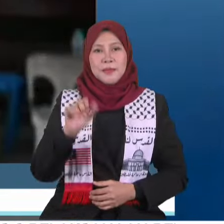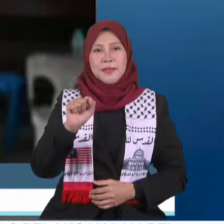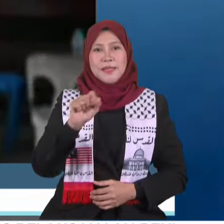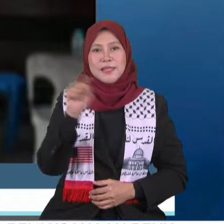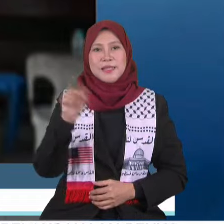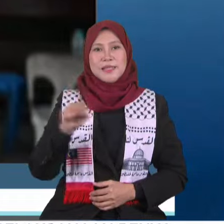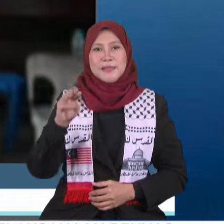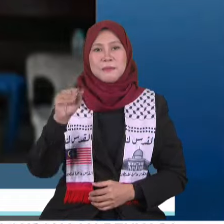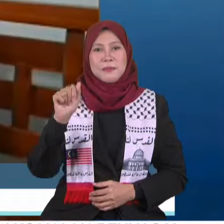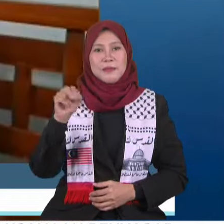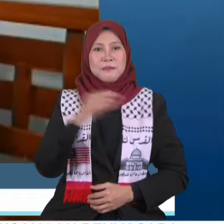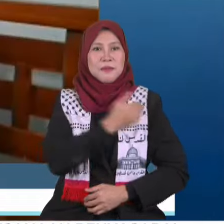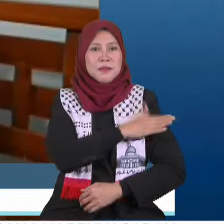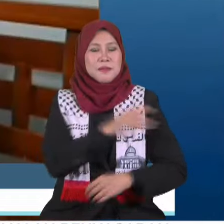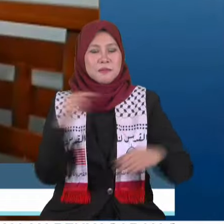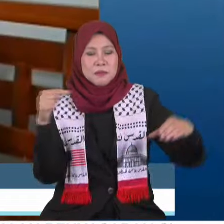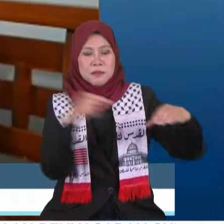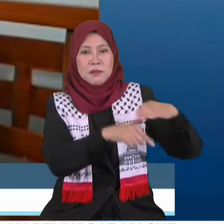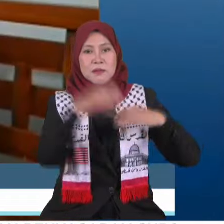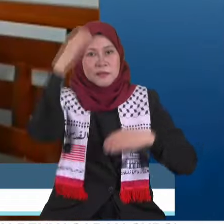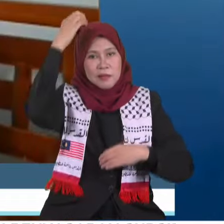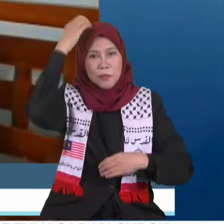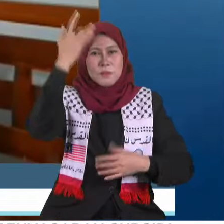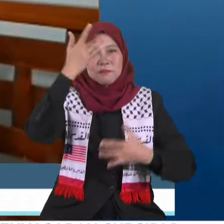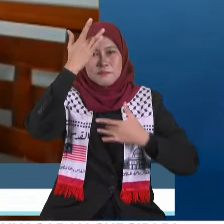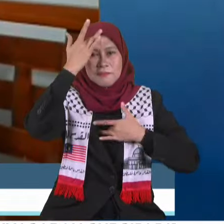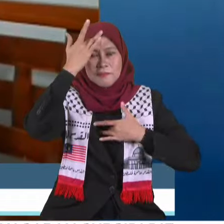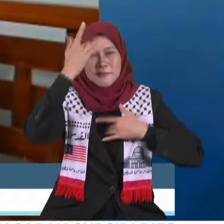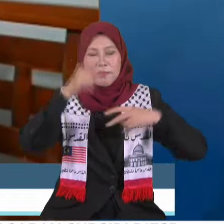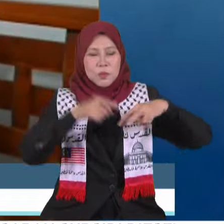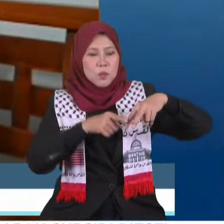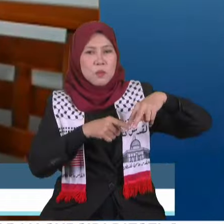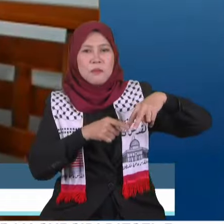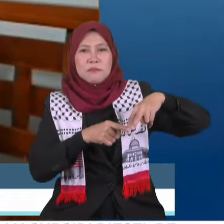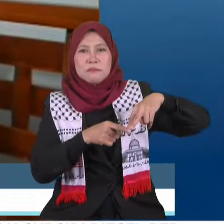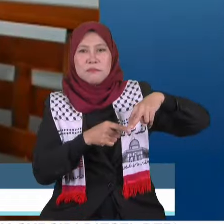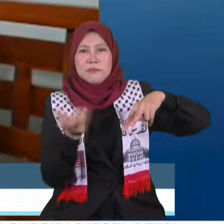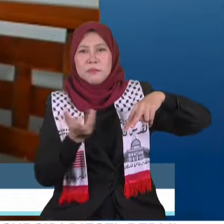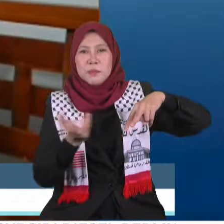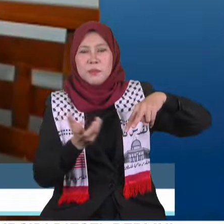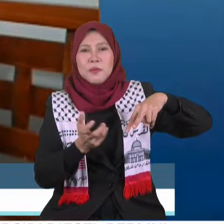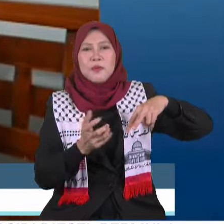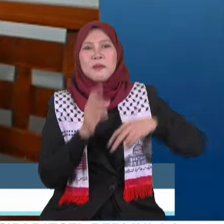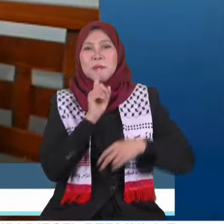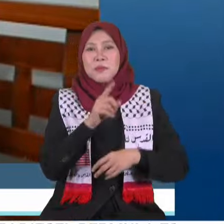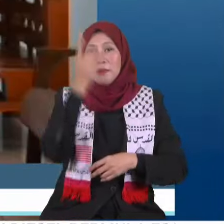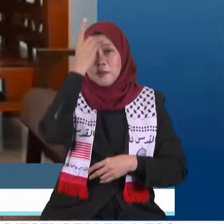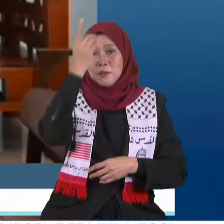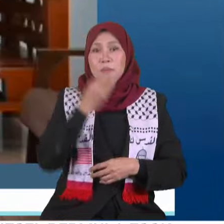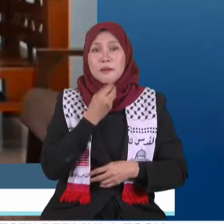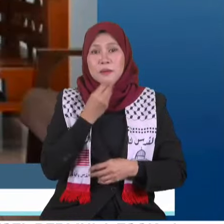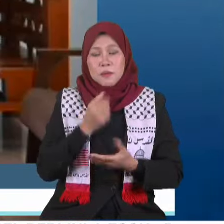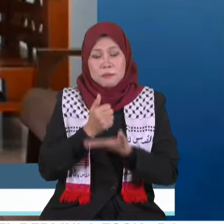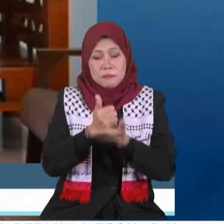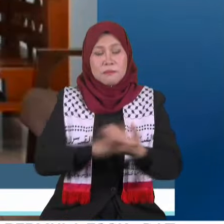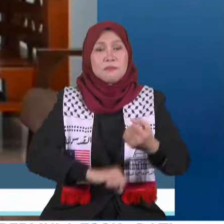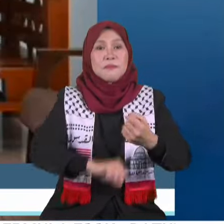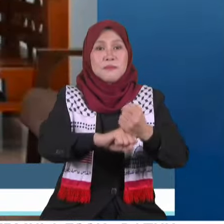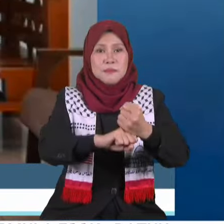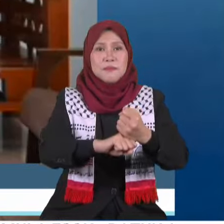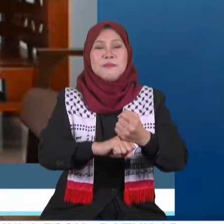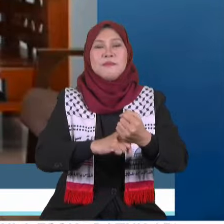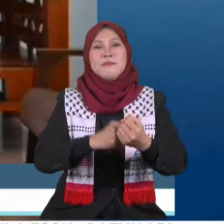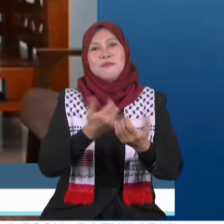Azman yang juga bekas penyerang Selangor itu menderita sakit tulang kaki. Dato' Sri Anwar turut menyampaikan sumbangan bagi membantu urusan